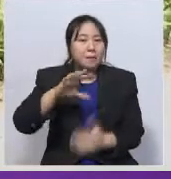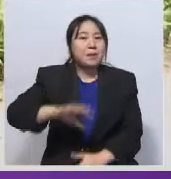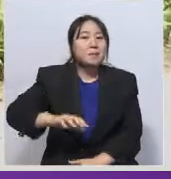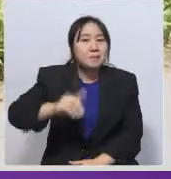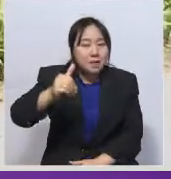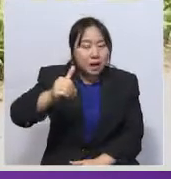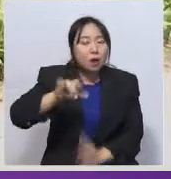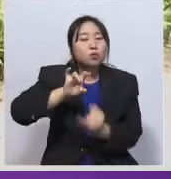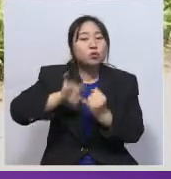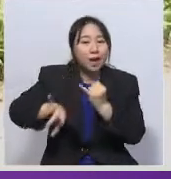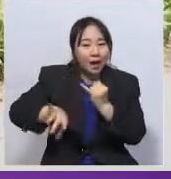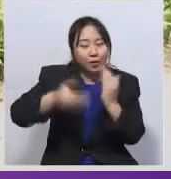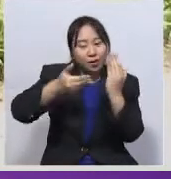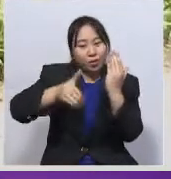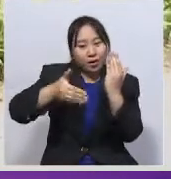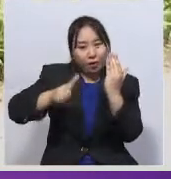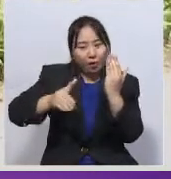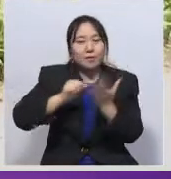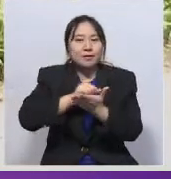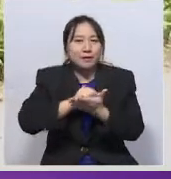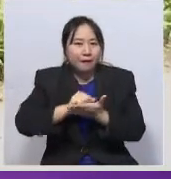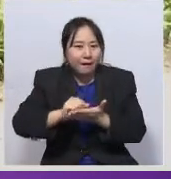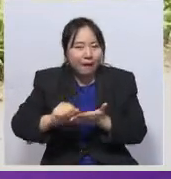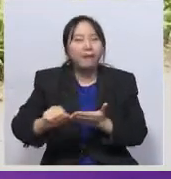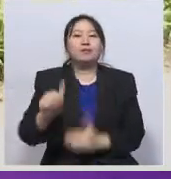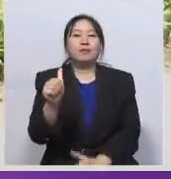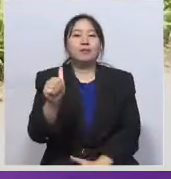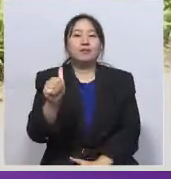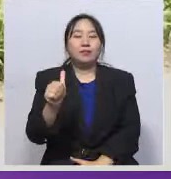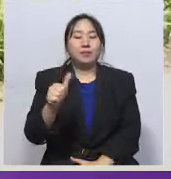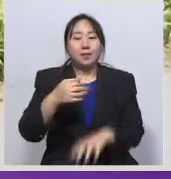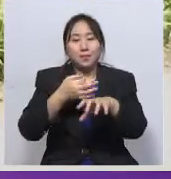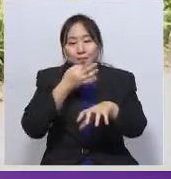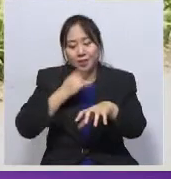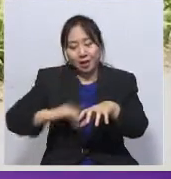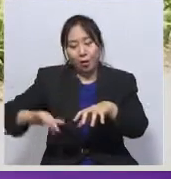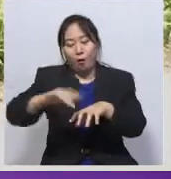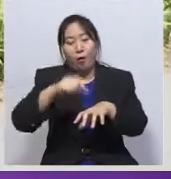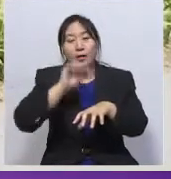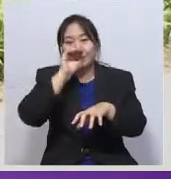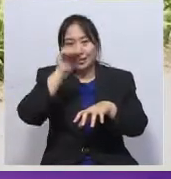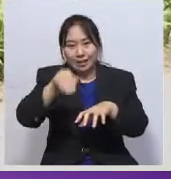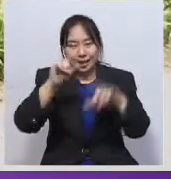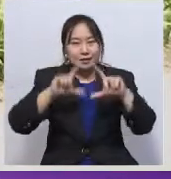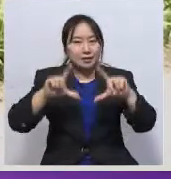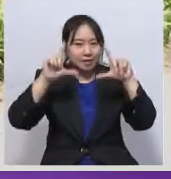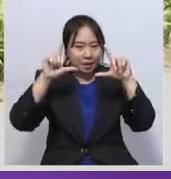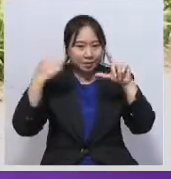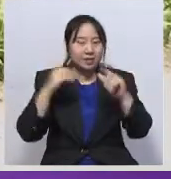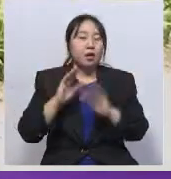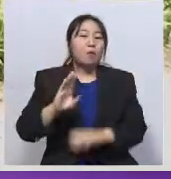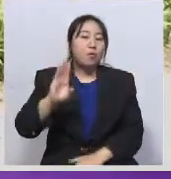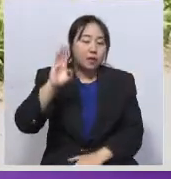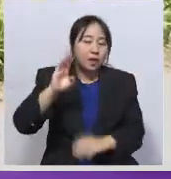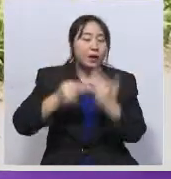ท้ายของชายฝั่งตะวันออกซึ่งเป็นเมืองสะอาดหรือว่า Green City เกาะช้างถือว่าเป็นหนึ่งที่ที่มีความโดดเด่นที่มีความร่วมมือระหว่างผู้ประก